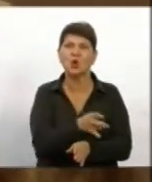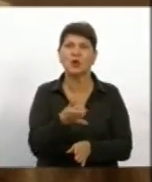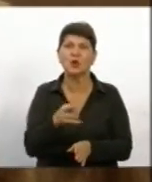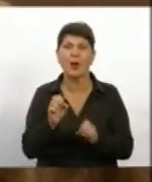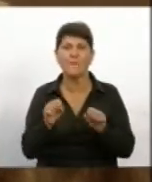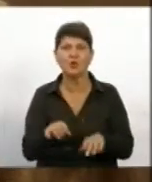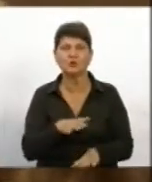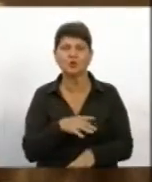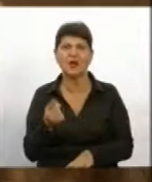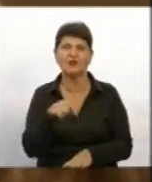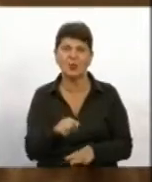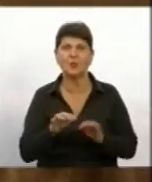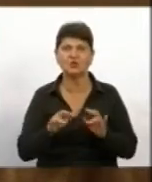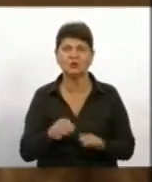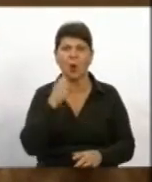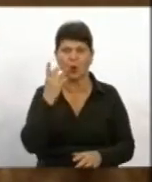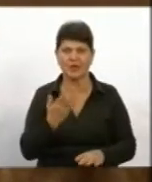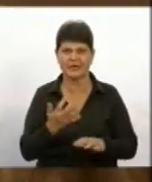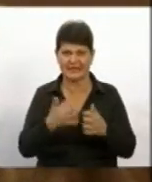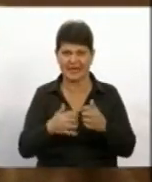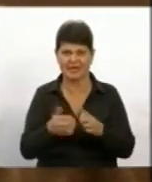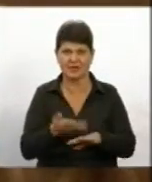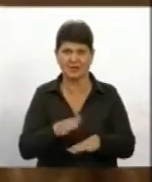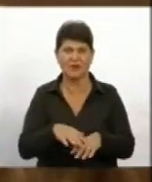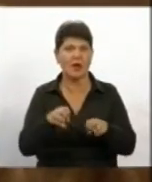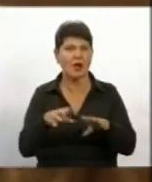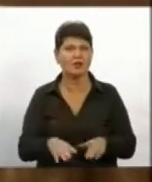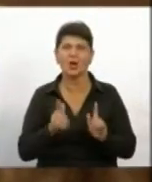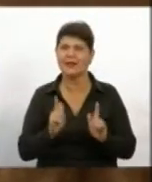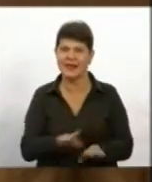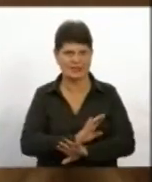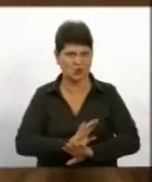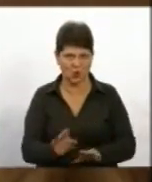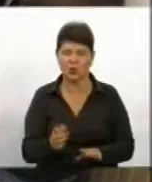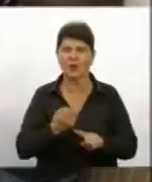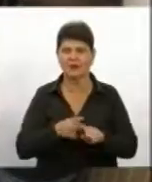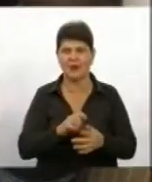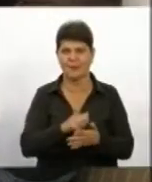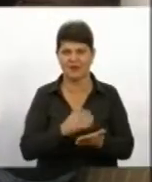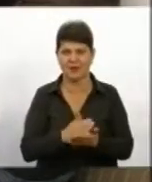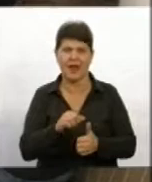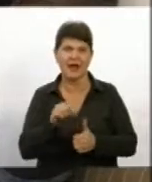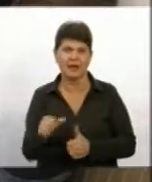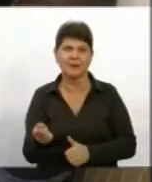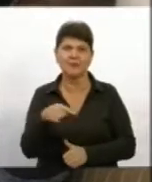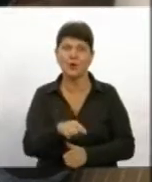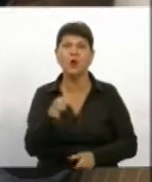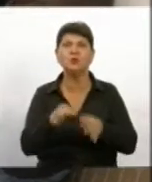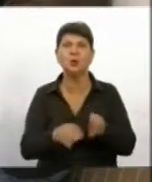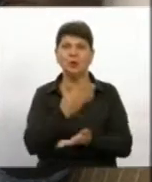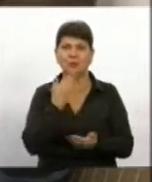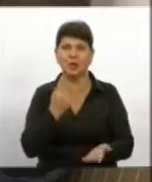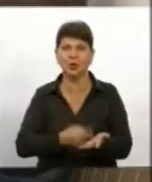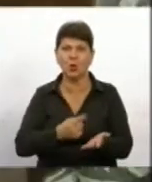тому випадку, коли злочин середньої тяжкості. Тобто вже рішення, ми не згодні з ним тільки з цієї підстави. Крім того, суду не надано доказів, які підтверджують